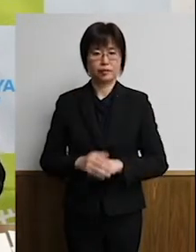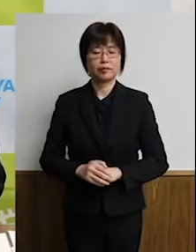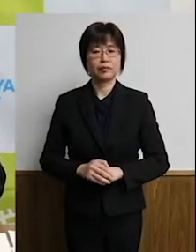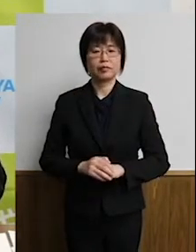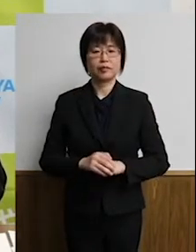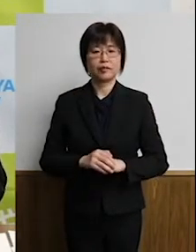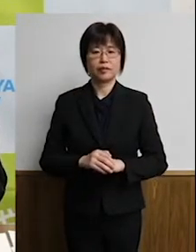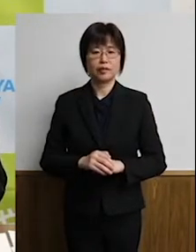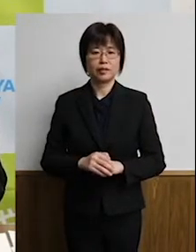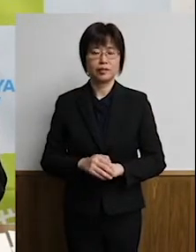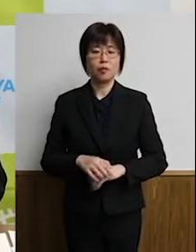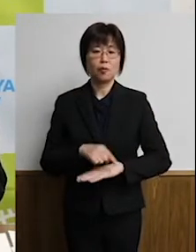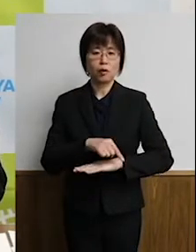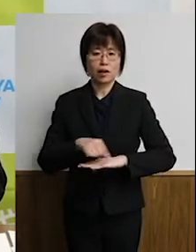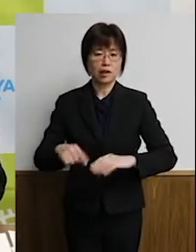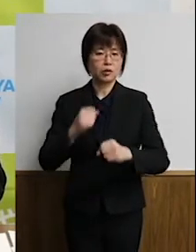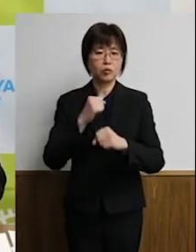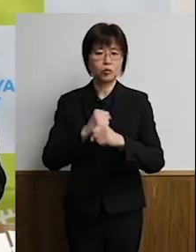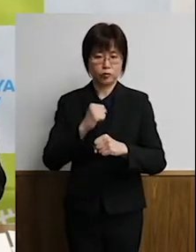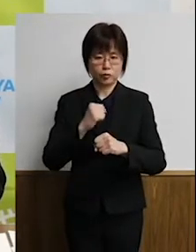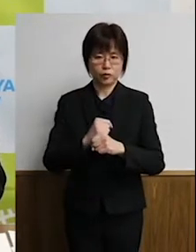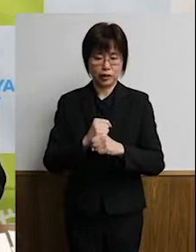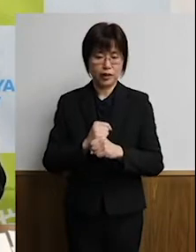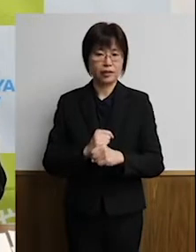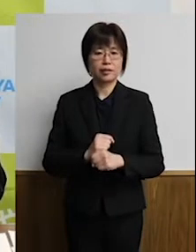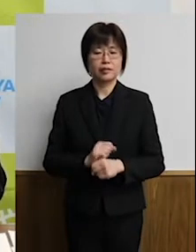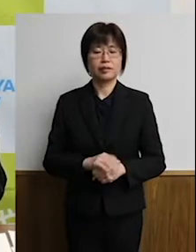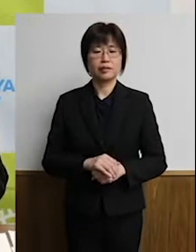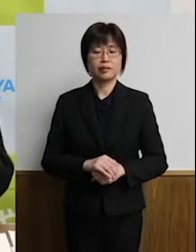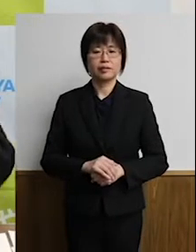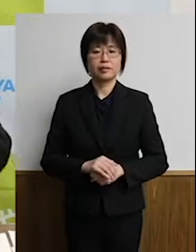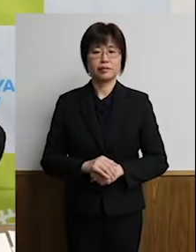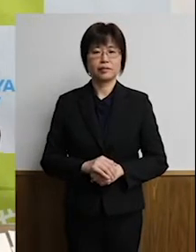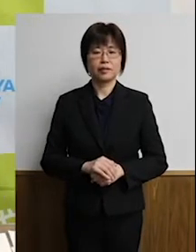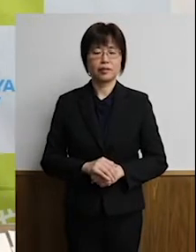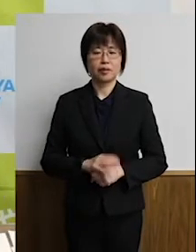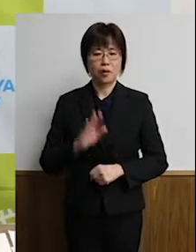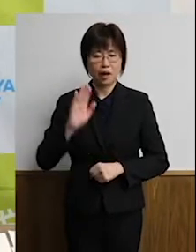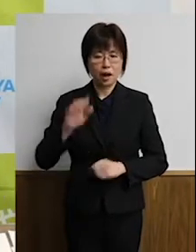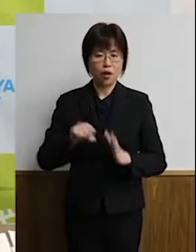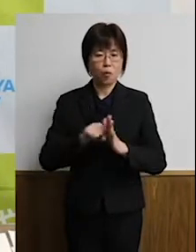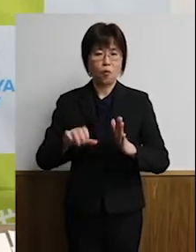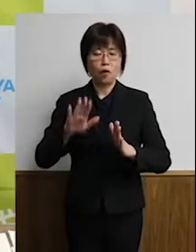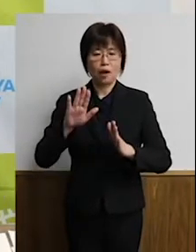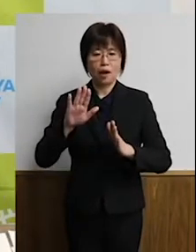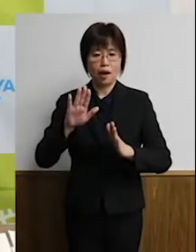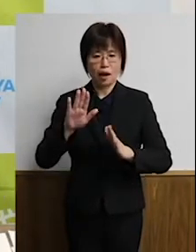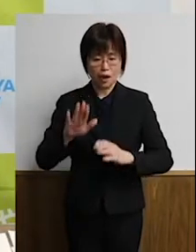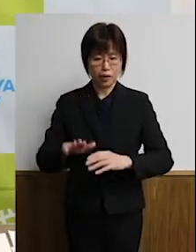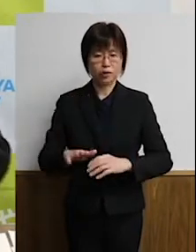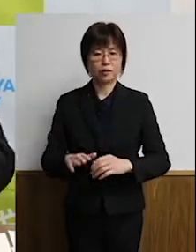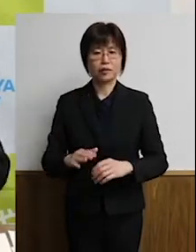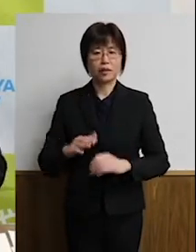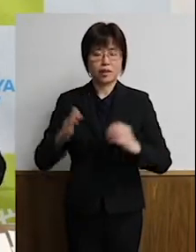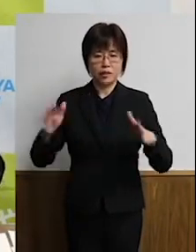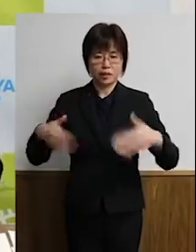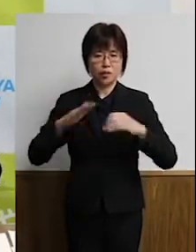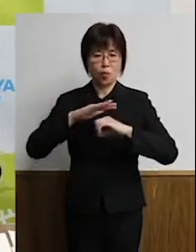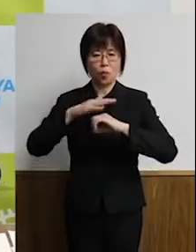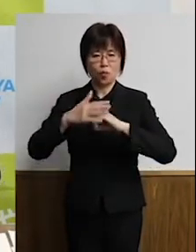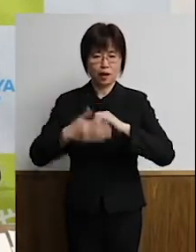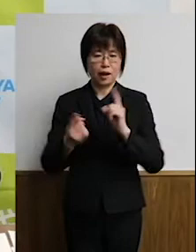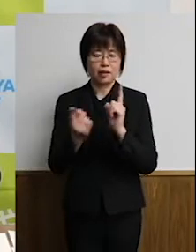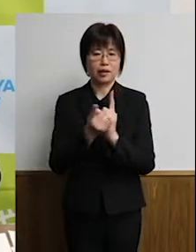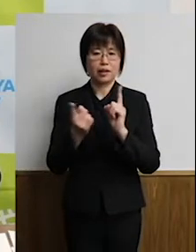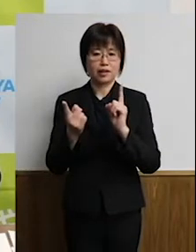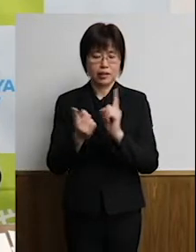候変動適応計画を策定し、実効性ある地球温暖化対策に努めることでゼロカーボン